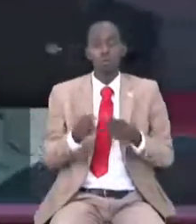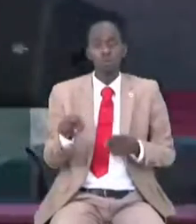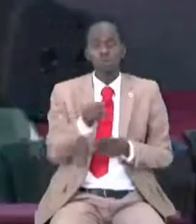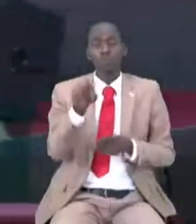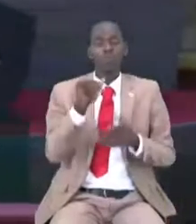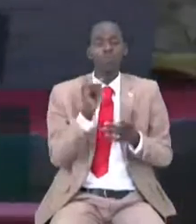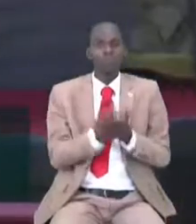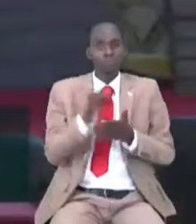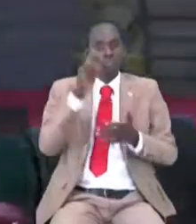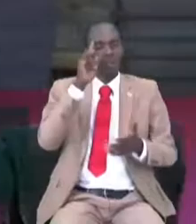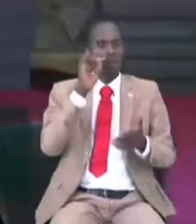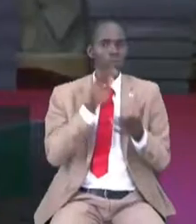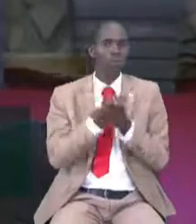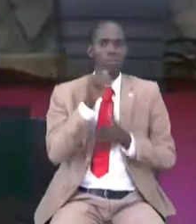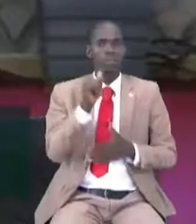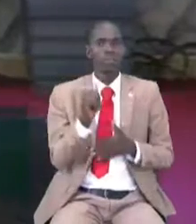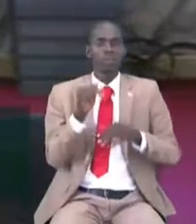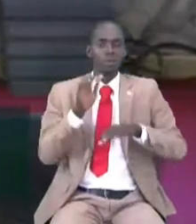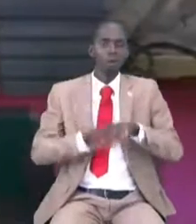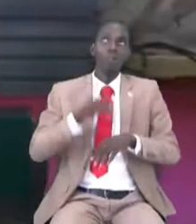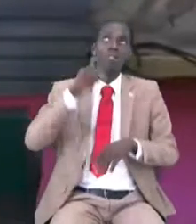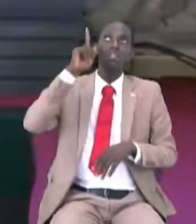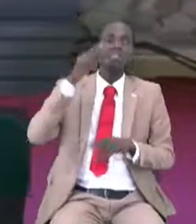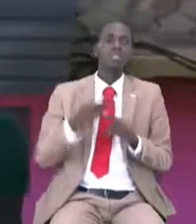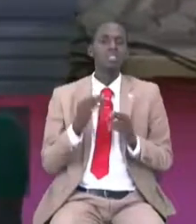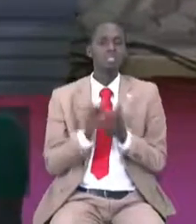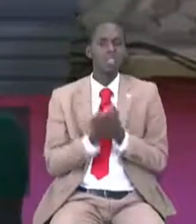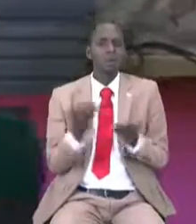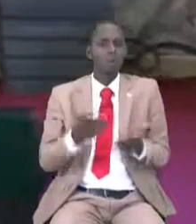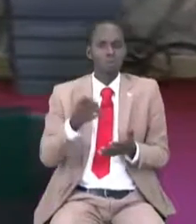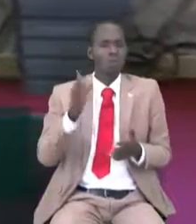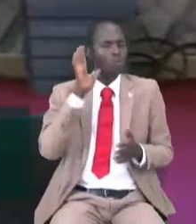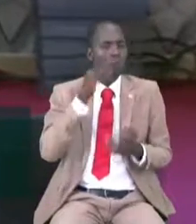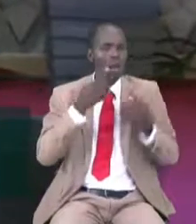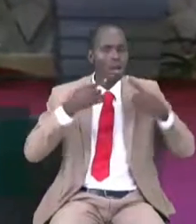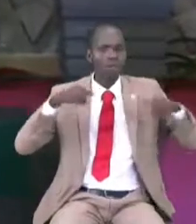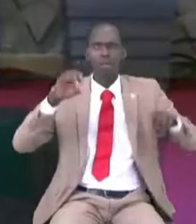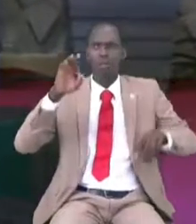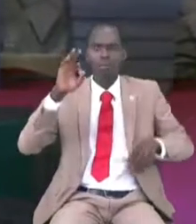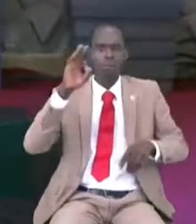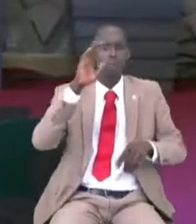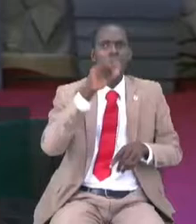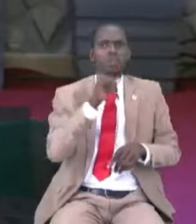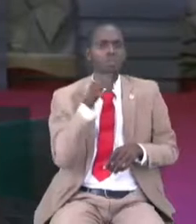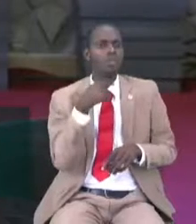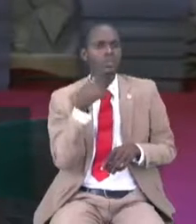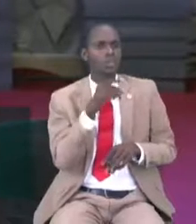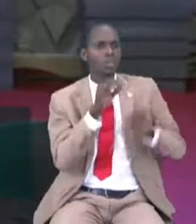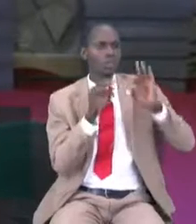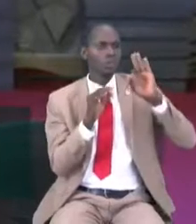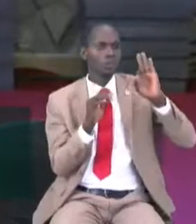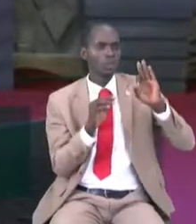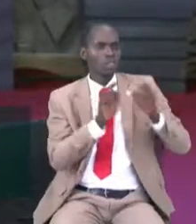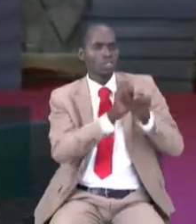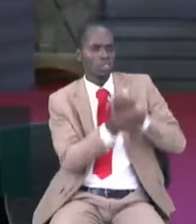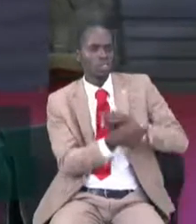gens lorsqu'on sort. On ne leur dit pas de changer ceci et cela, de passer de ce niveau à l'autre niveau. On ne leur